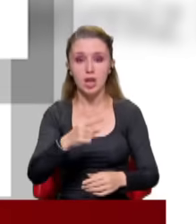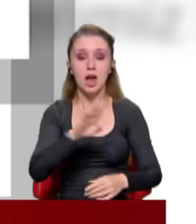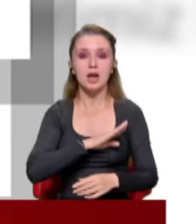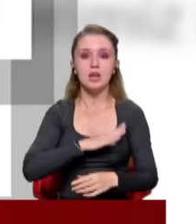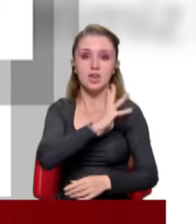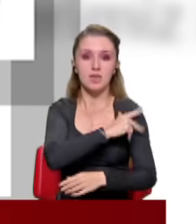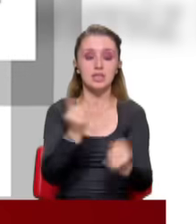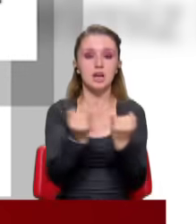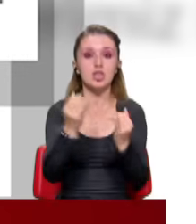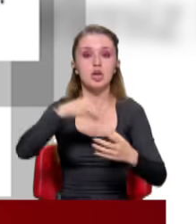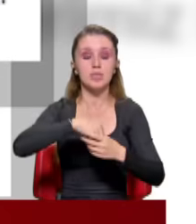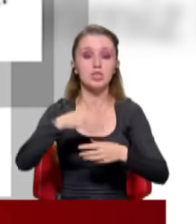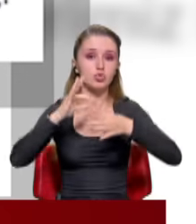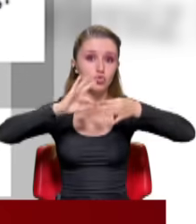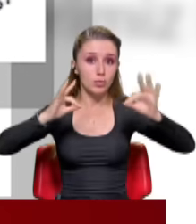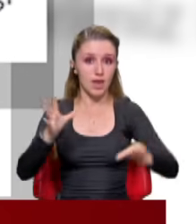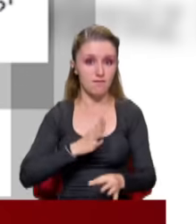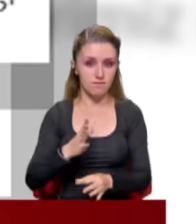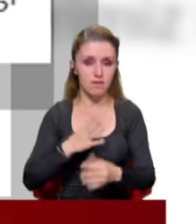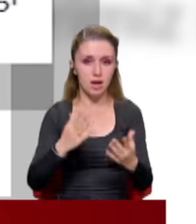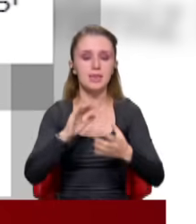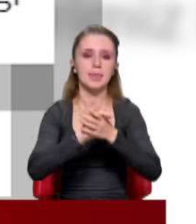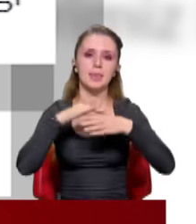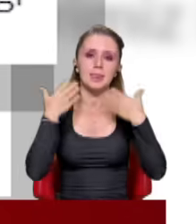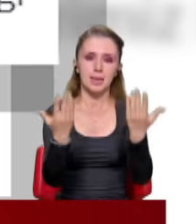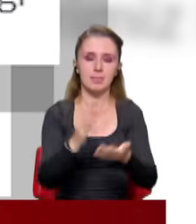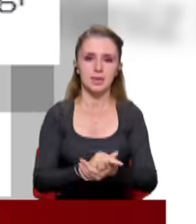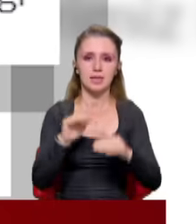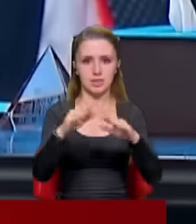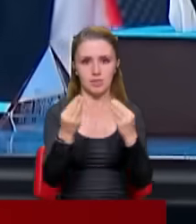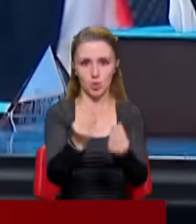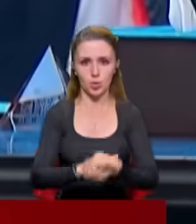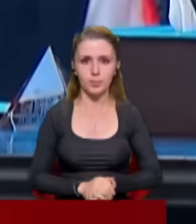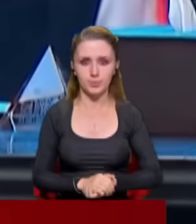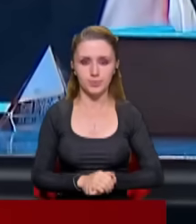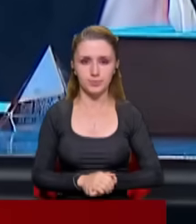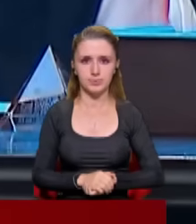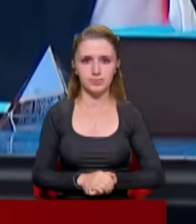Filistinli kardeşlerimiz için dile getirdiği ifadeleri de takdirle karşılıyor destekliyor